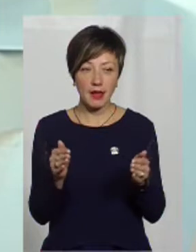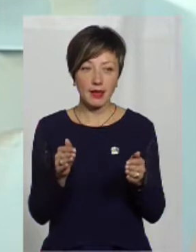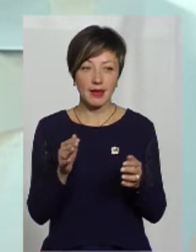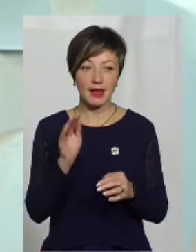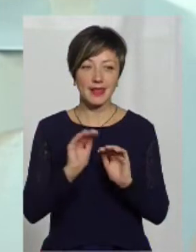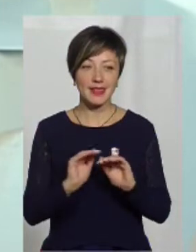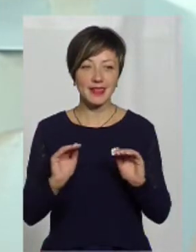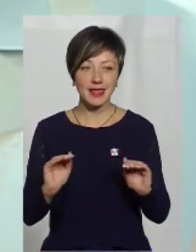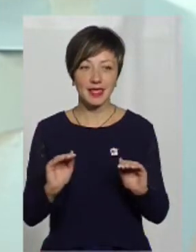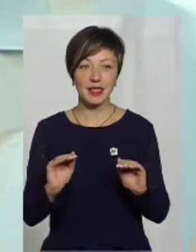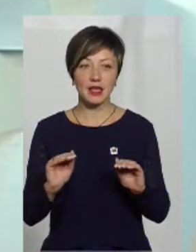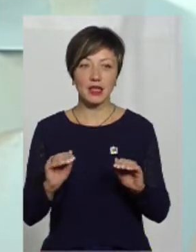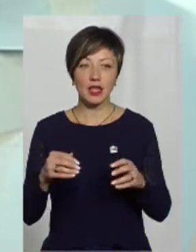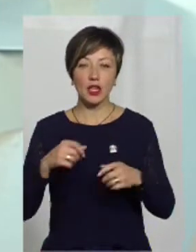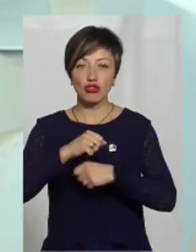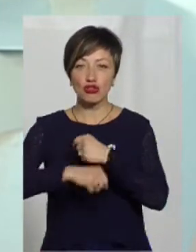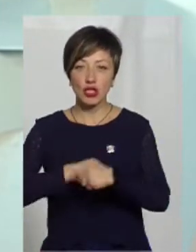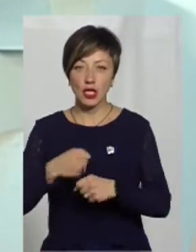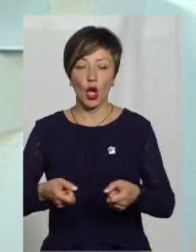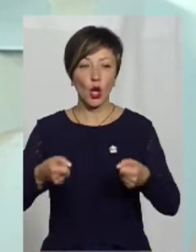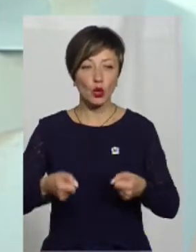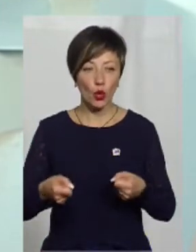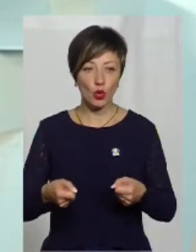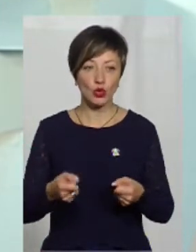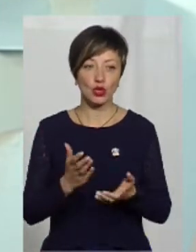немовляток, шини, ноші,